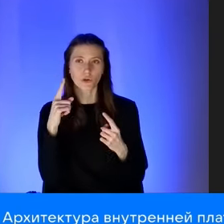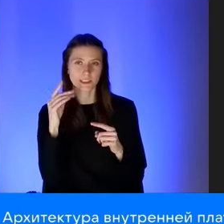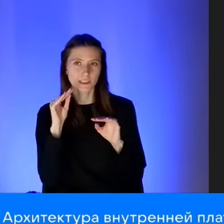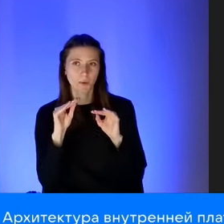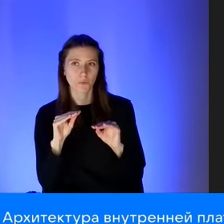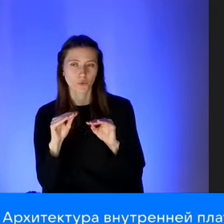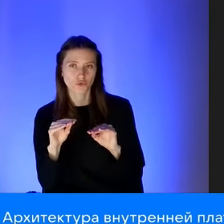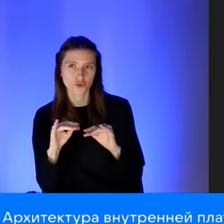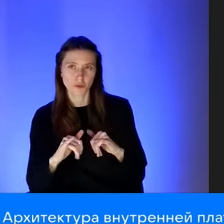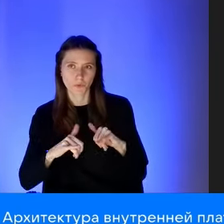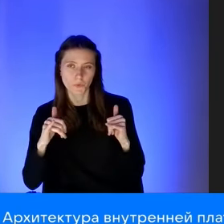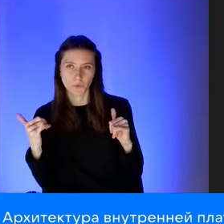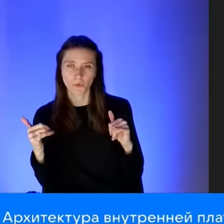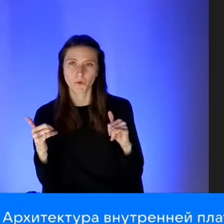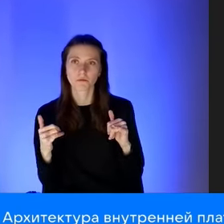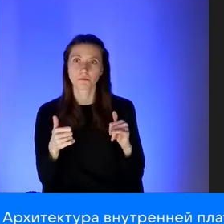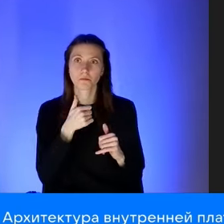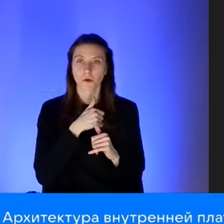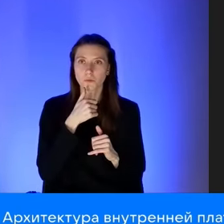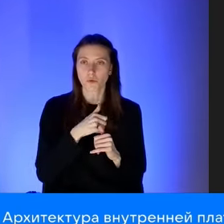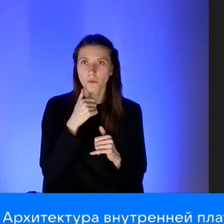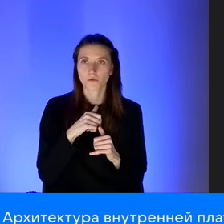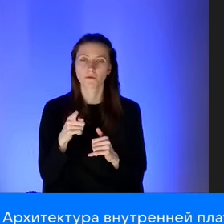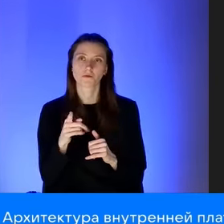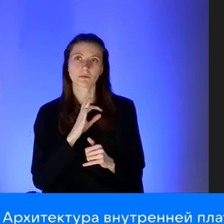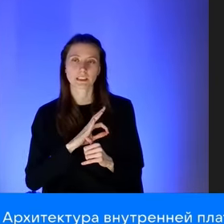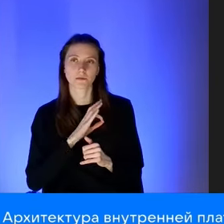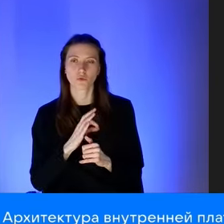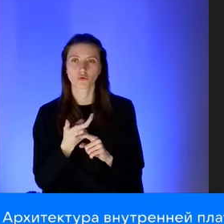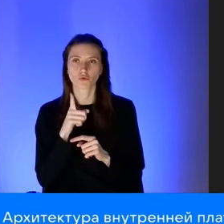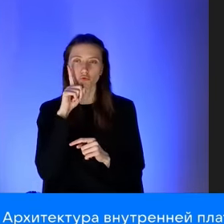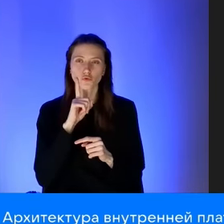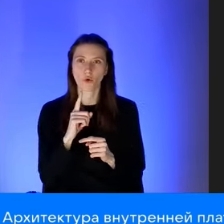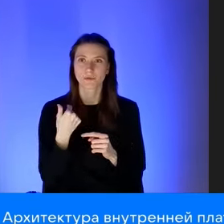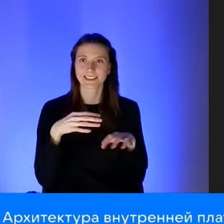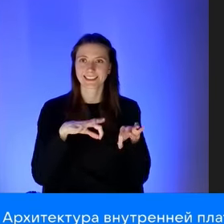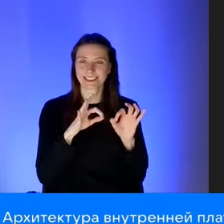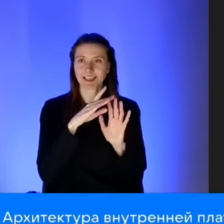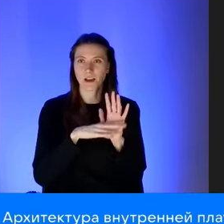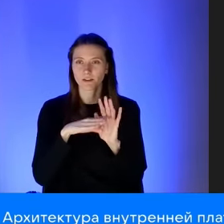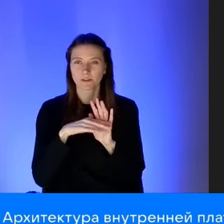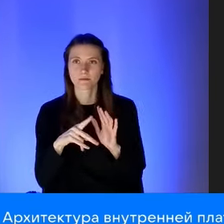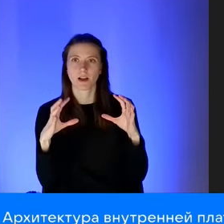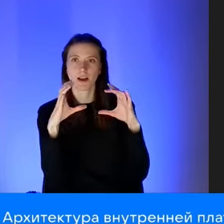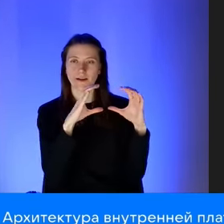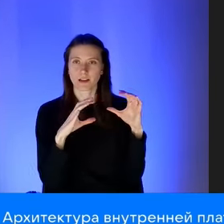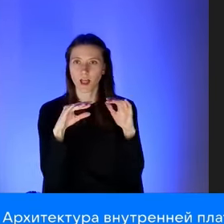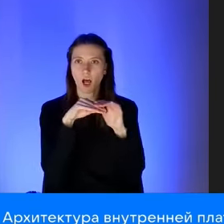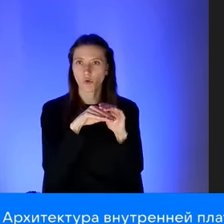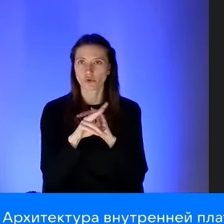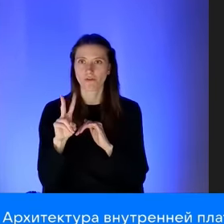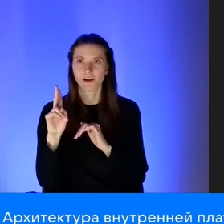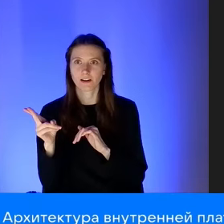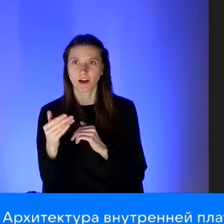попробовав там поработав с удобными сервисами типа там aws Google Cloud V CL и другими облаками